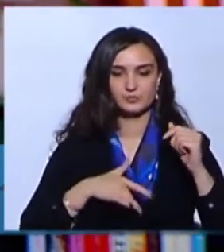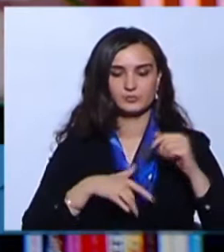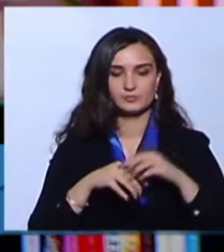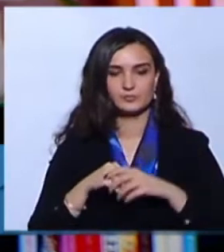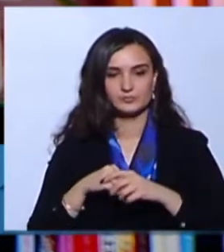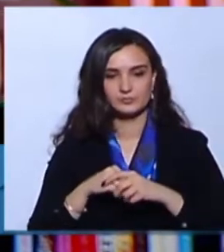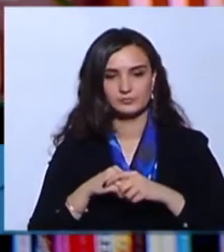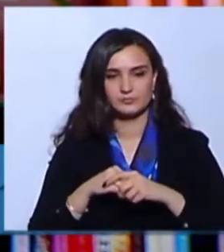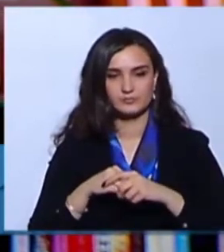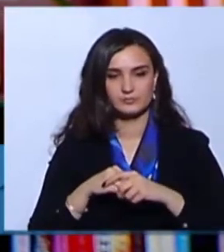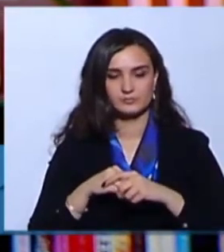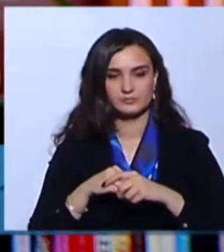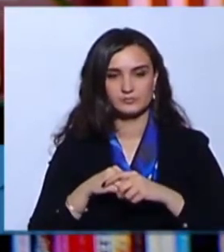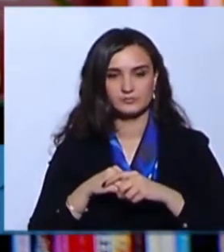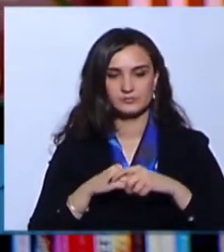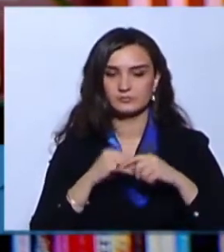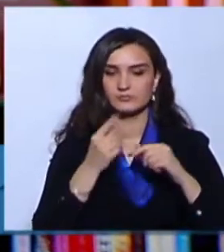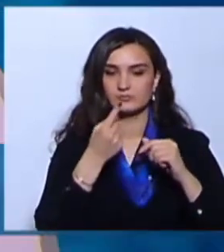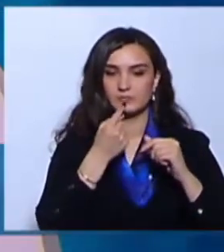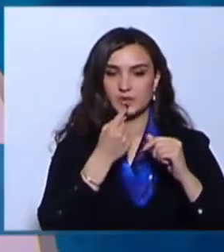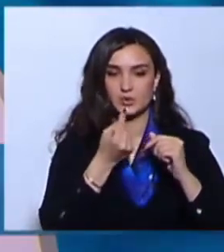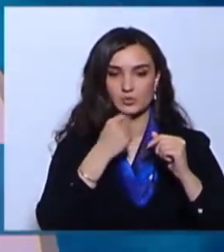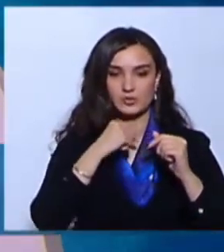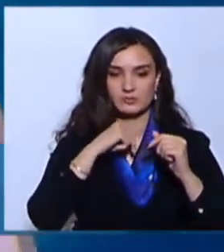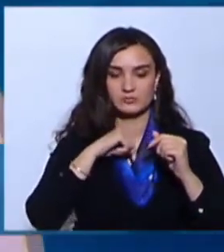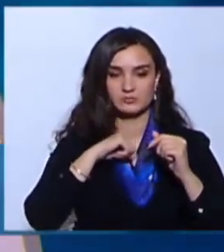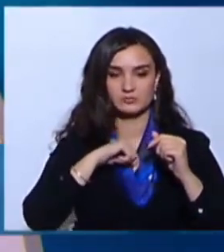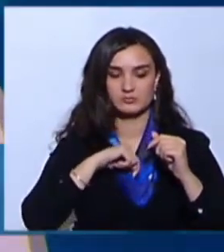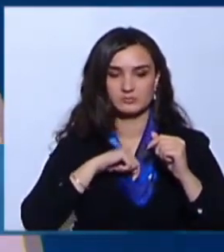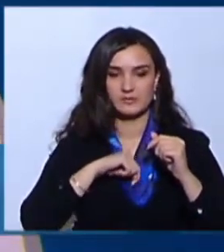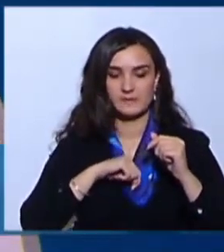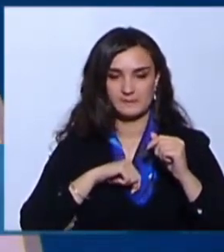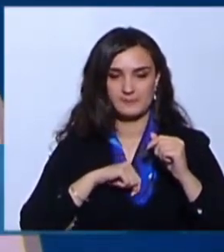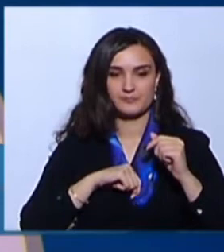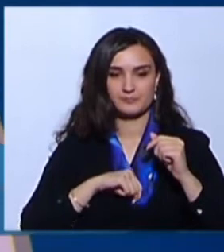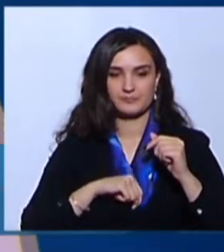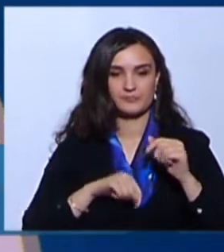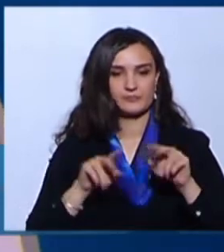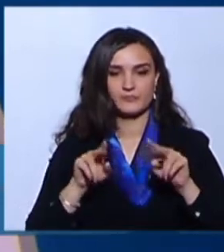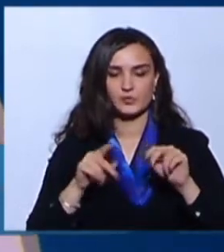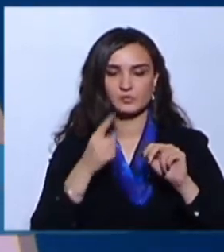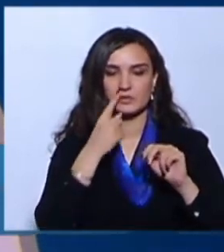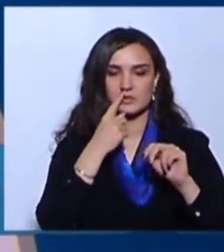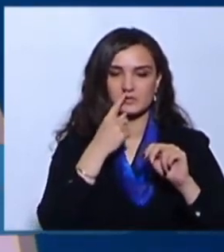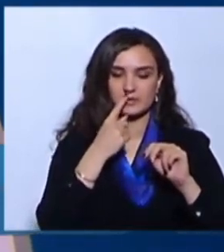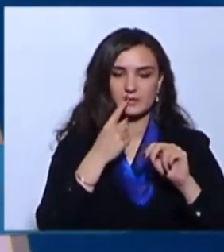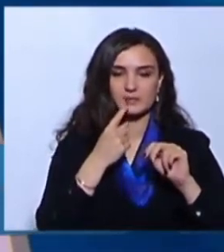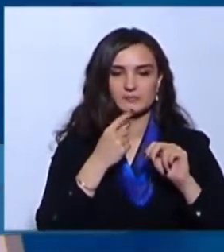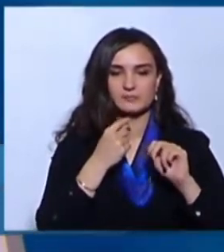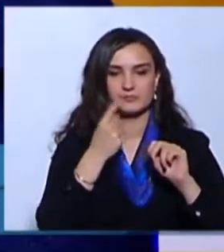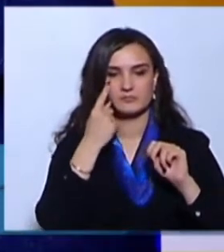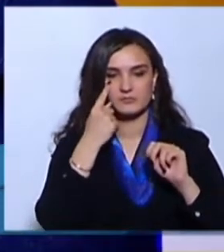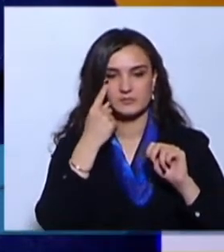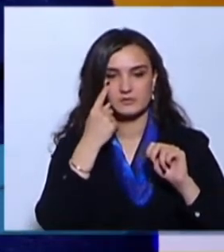არის წინა ნაწლავი ანუ ყველაფერი იწყება პირისღრუდან და როგორც შევთანხმდით ლორწოვანზე არ აქვს მნიშვნელობა ცხვირის ლორწოვანზე მოხდება